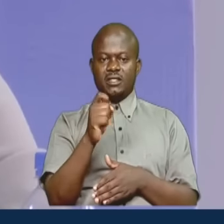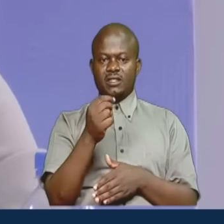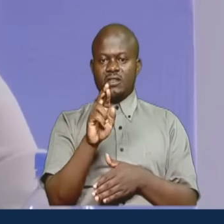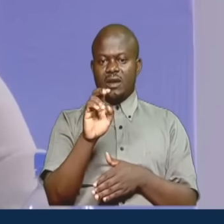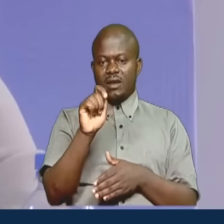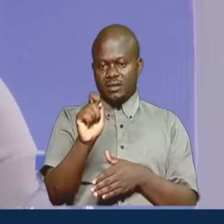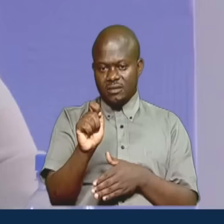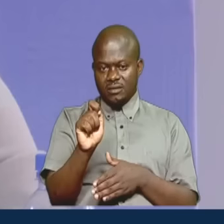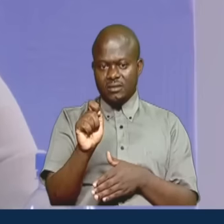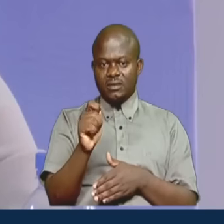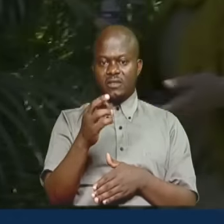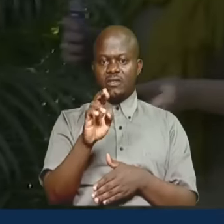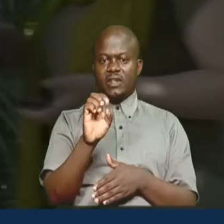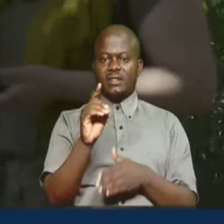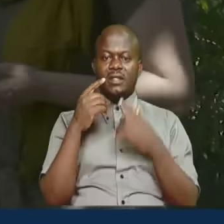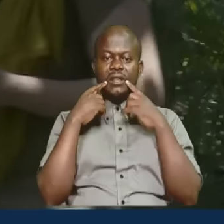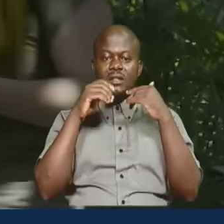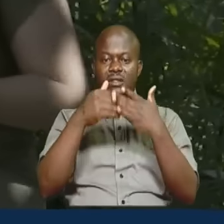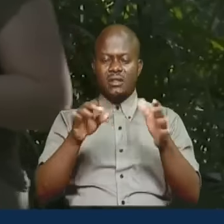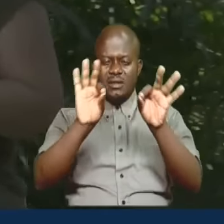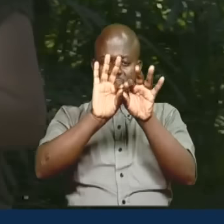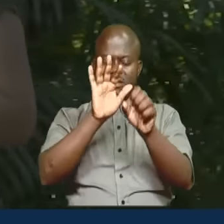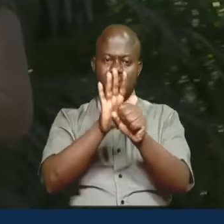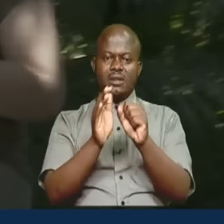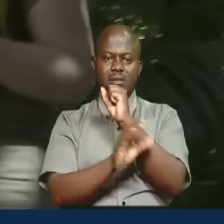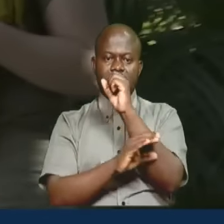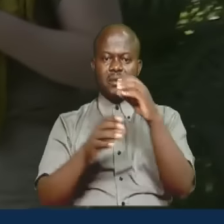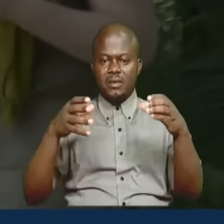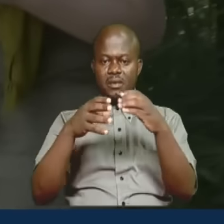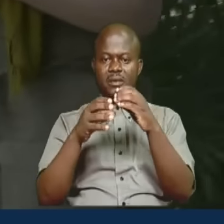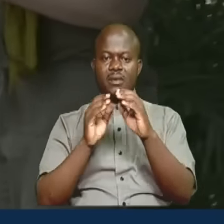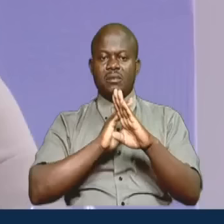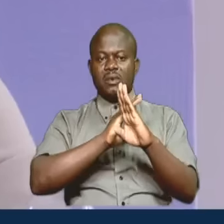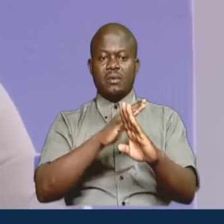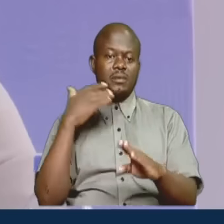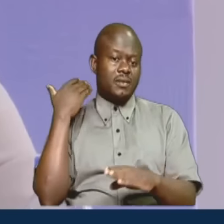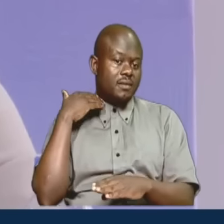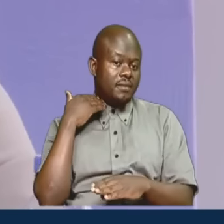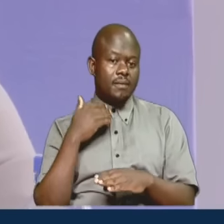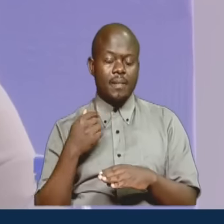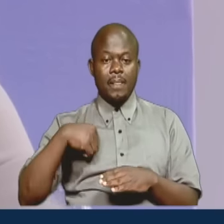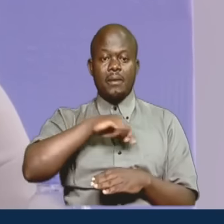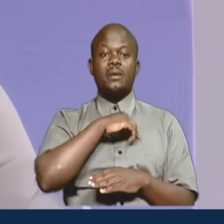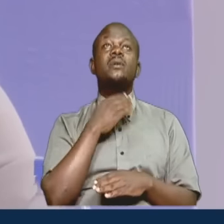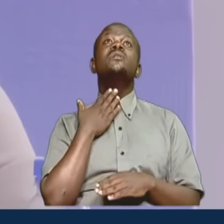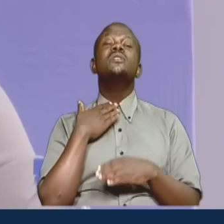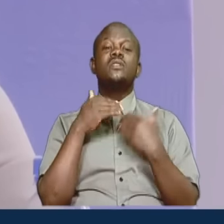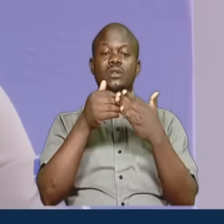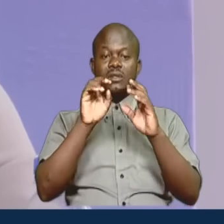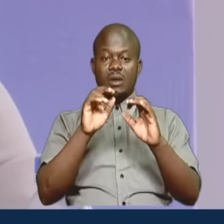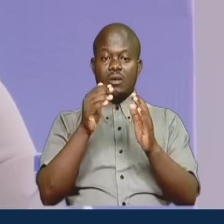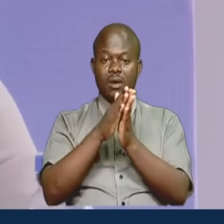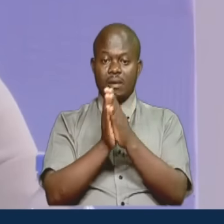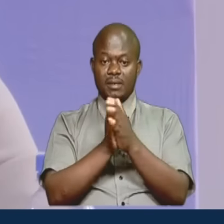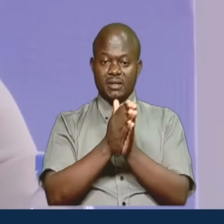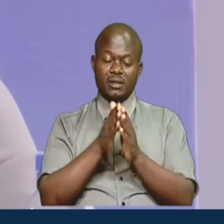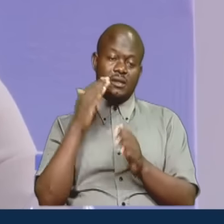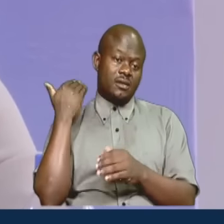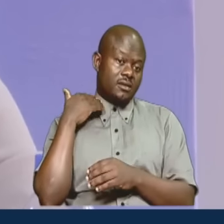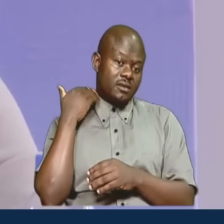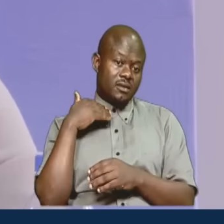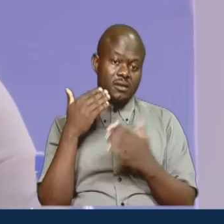Mutanguha, avuga ko ari iby'agaciro kubona ibihugu bihuza imbaraga mu gukumira Jenoside. Bifuza ko amateka ya